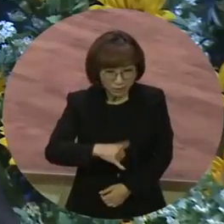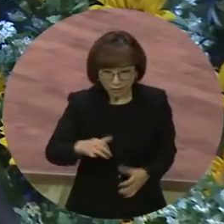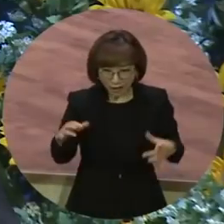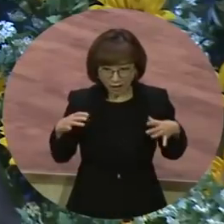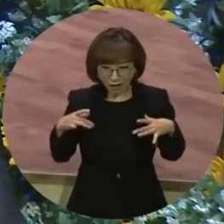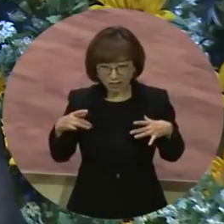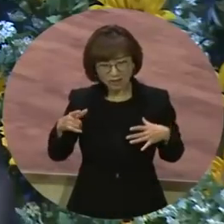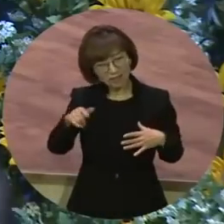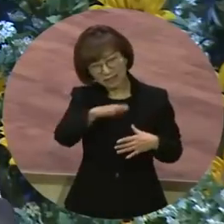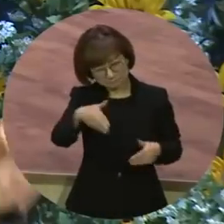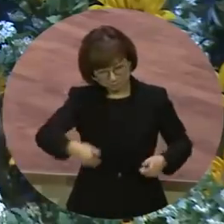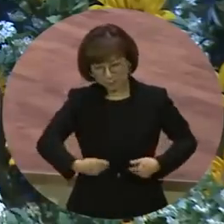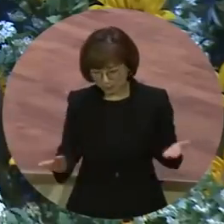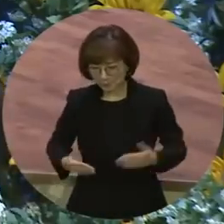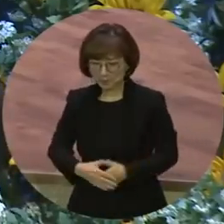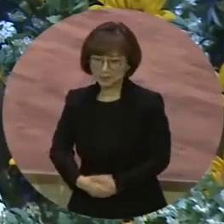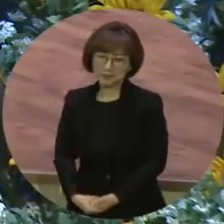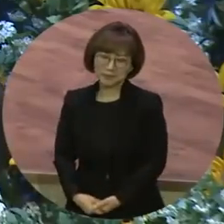없어요.